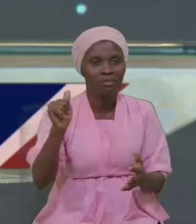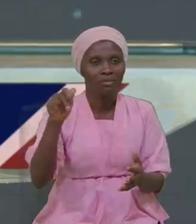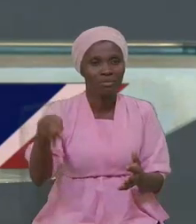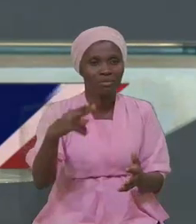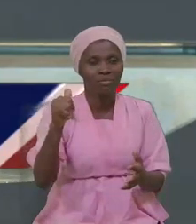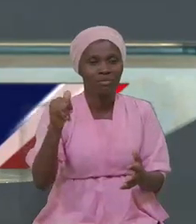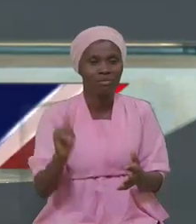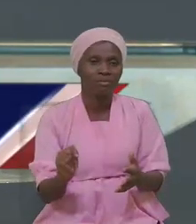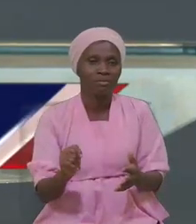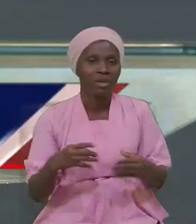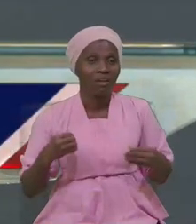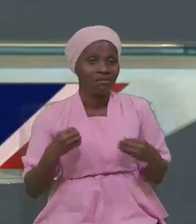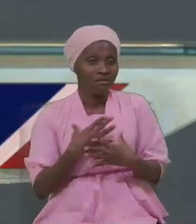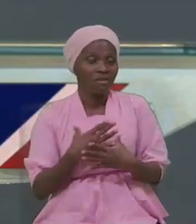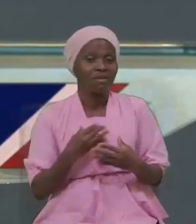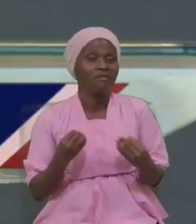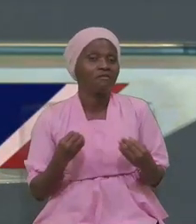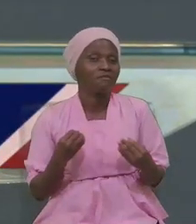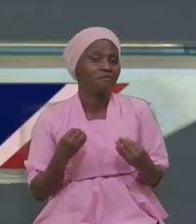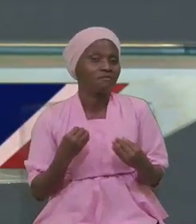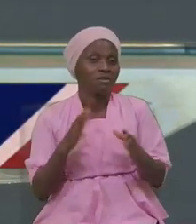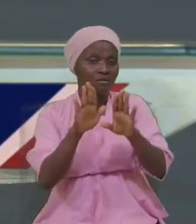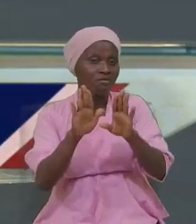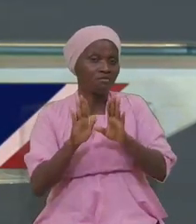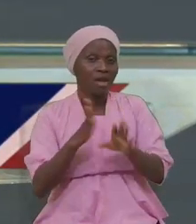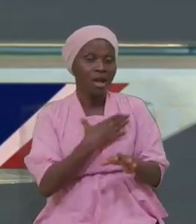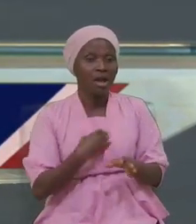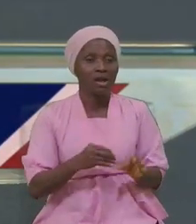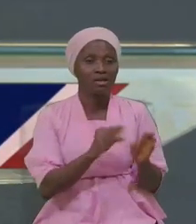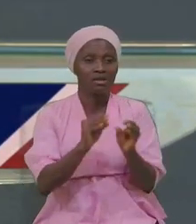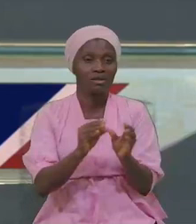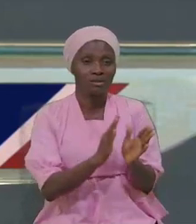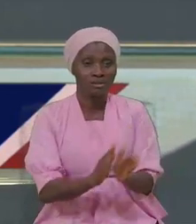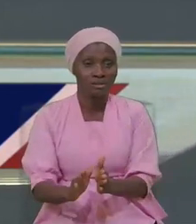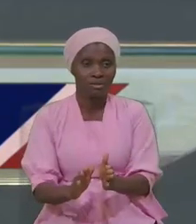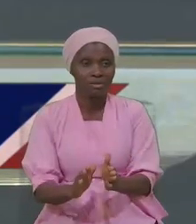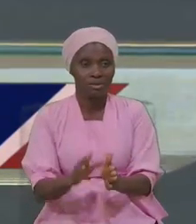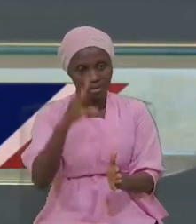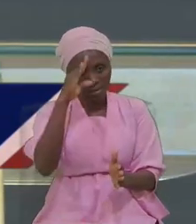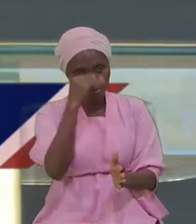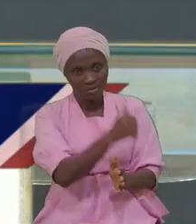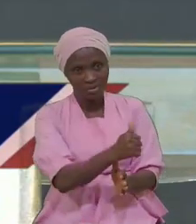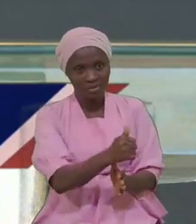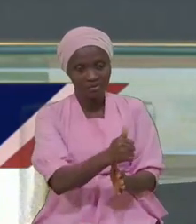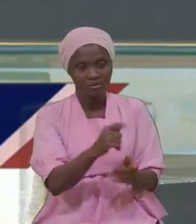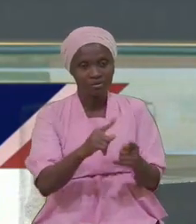à chercher l'Éternel et il publia un jeûne pour tout